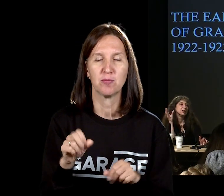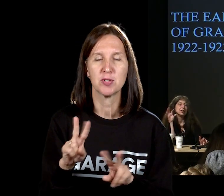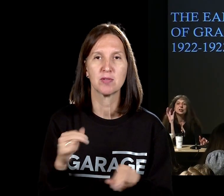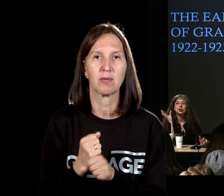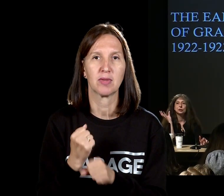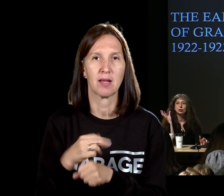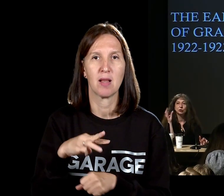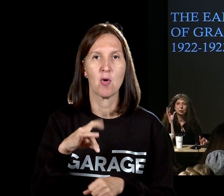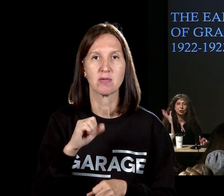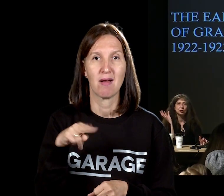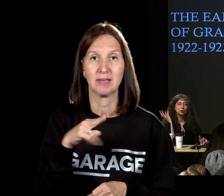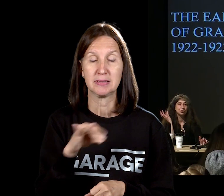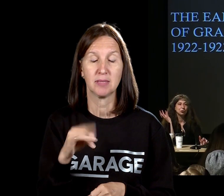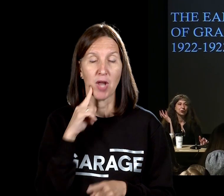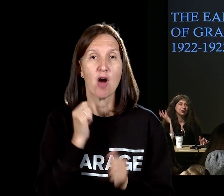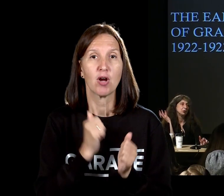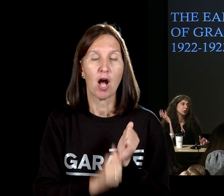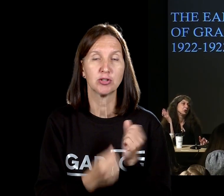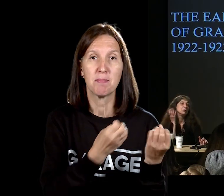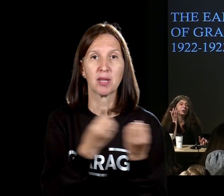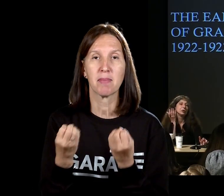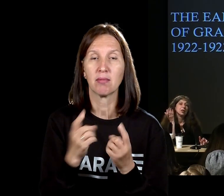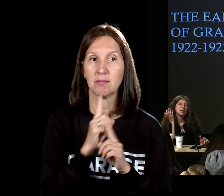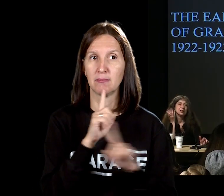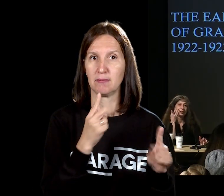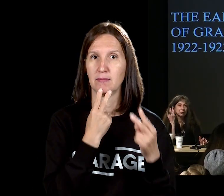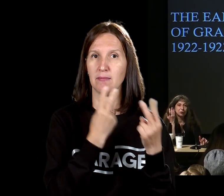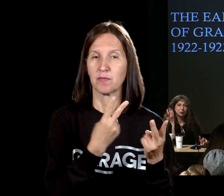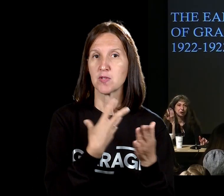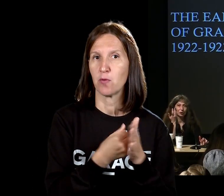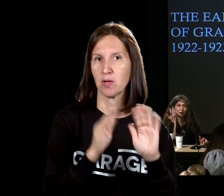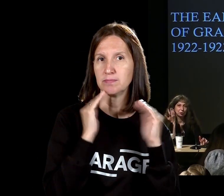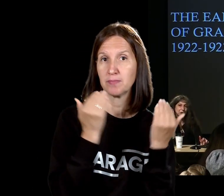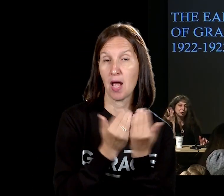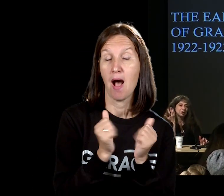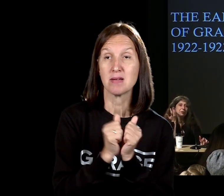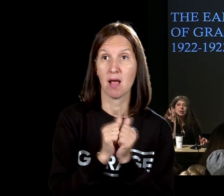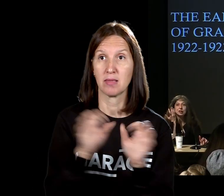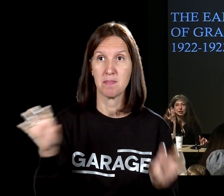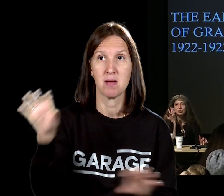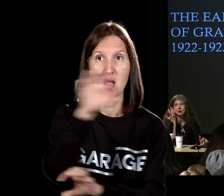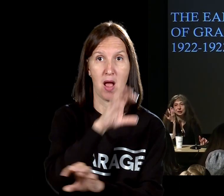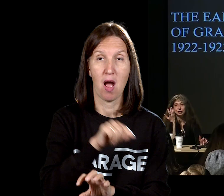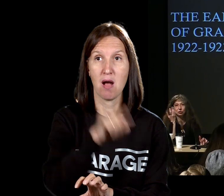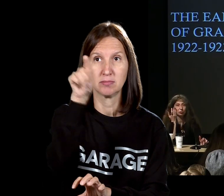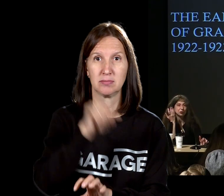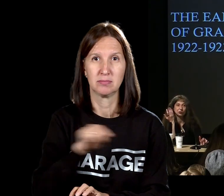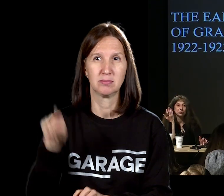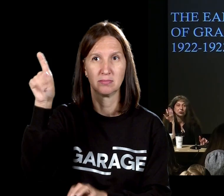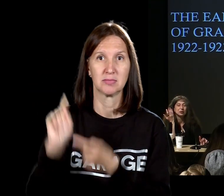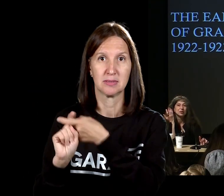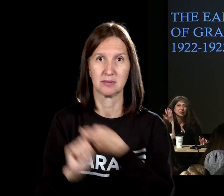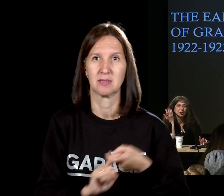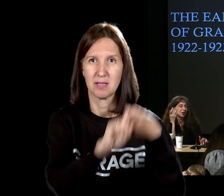предмет загадочен в силу своей абсолютной автономности, тем, что он вроде бы с теми предметами, с которыми он находится рядом, никак не связан, да, что